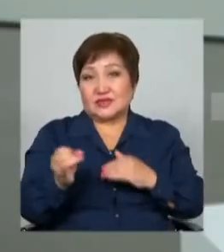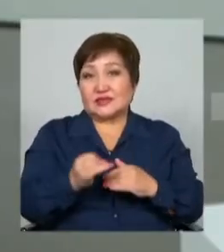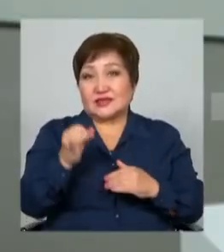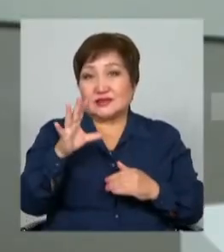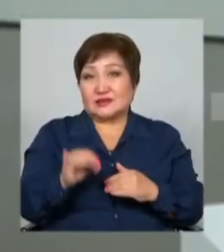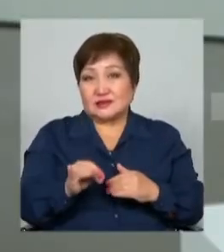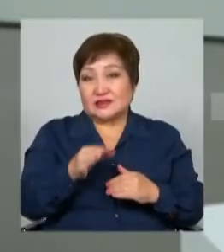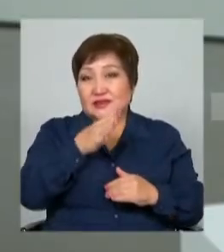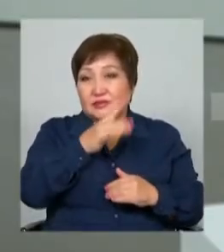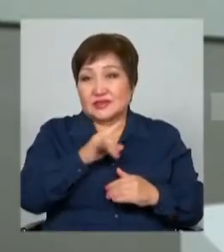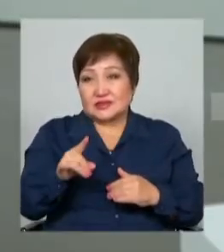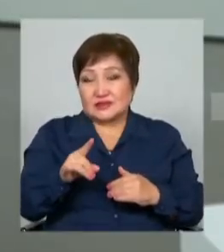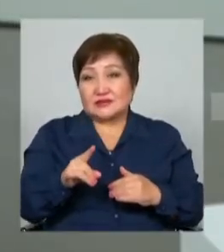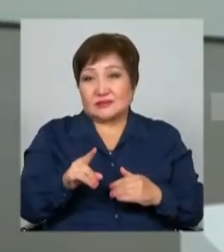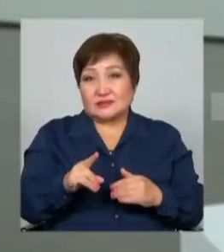көруге болады.